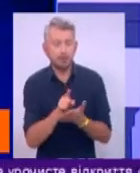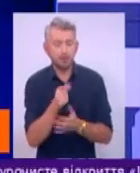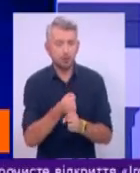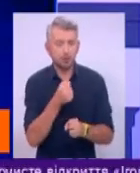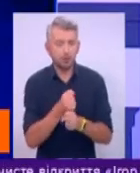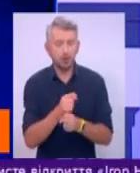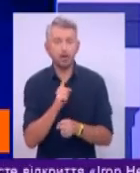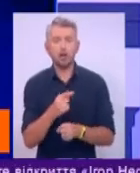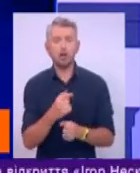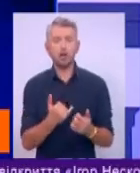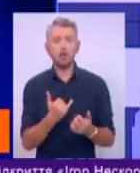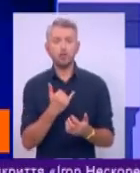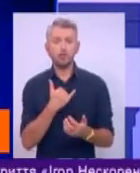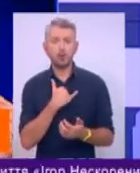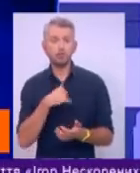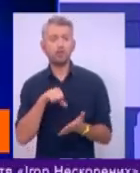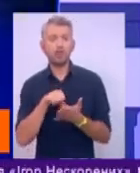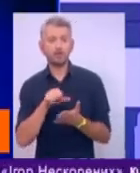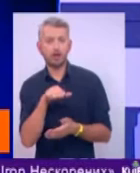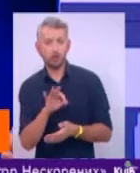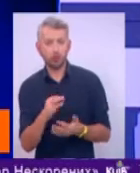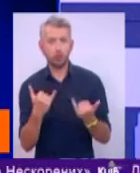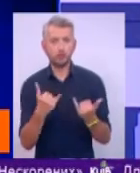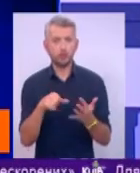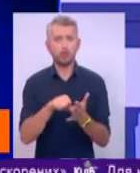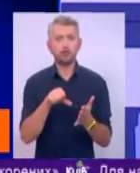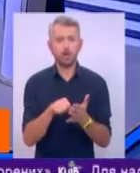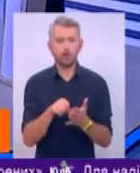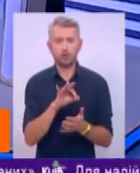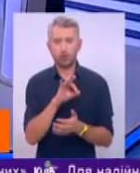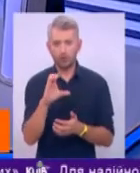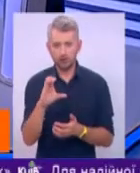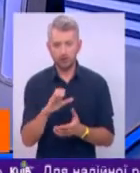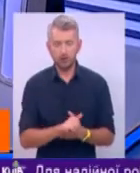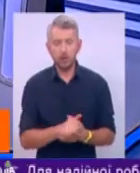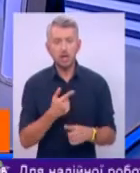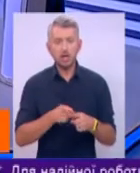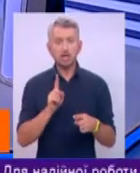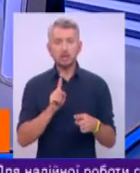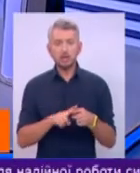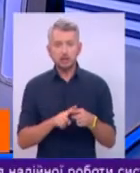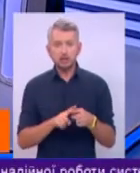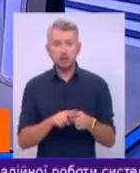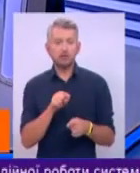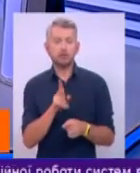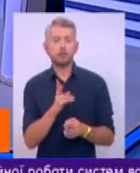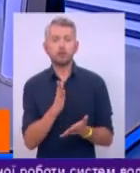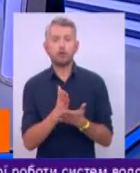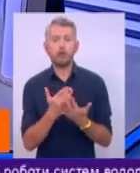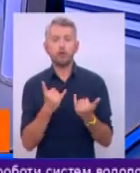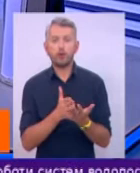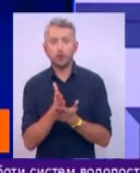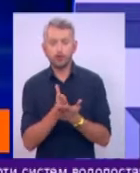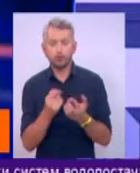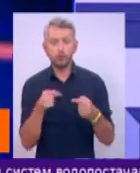напрацювати. Але в нас учасники АТО, або на сьогодні учасники операції об'єднаних сил, це як ті, що перебувають на сьогодні на службі,